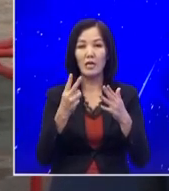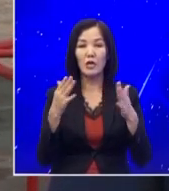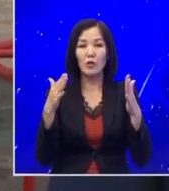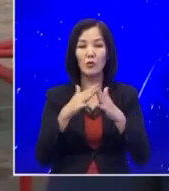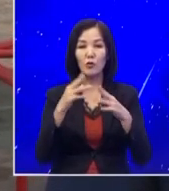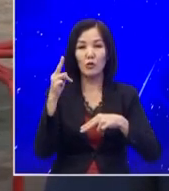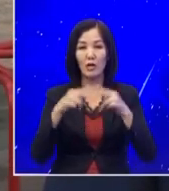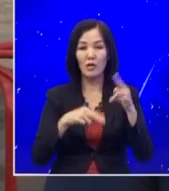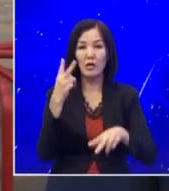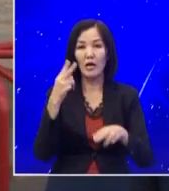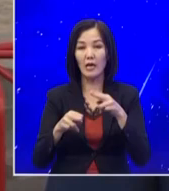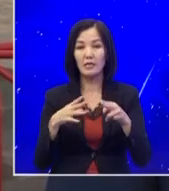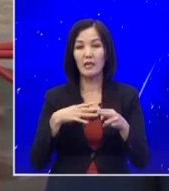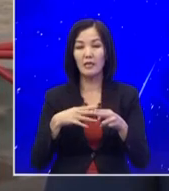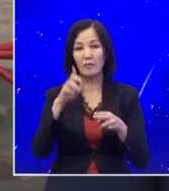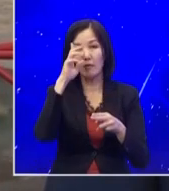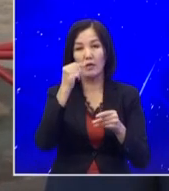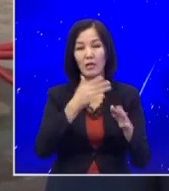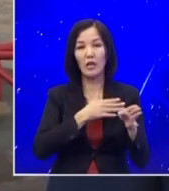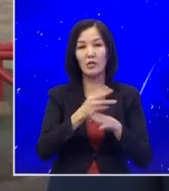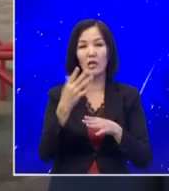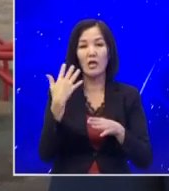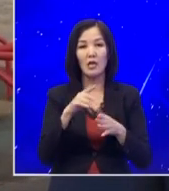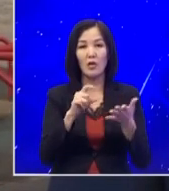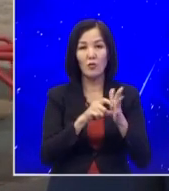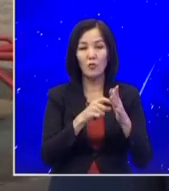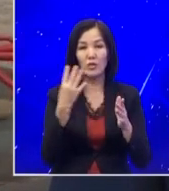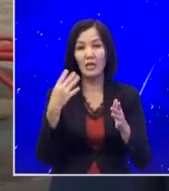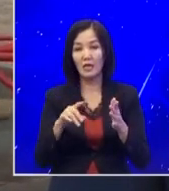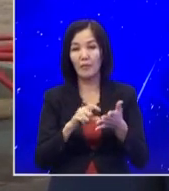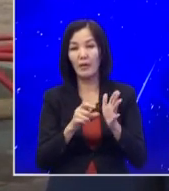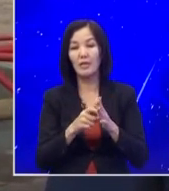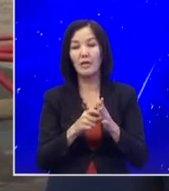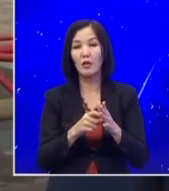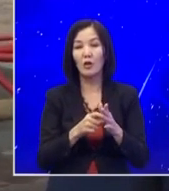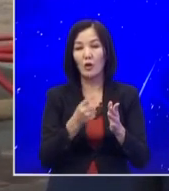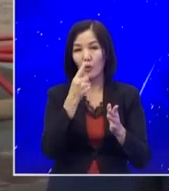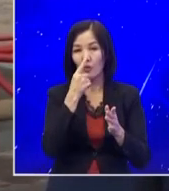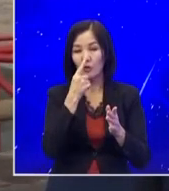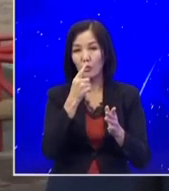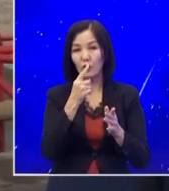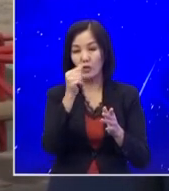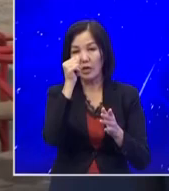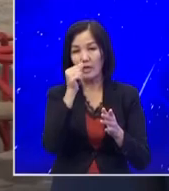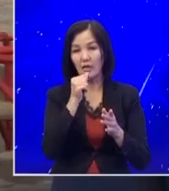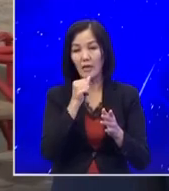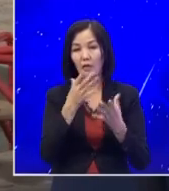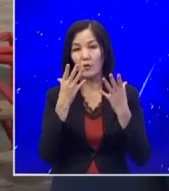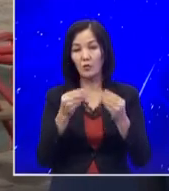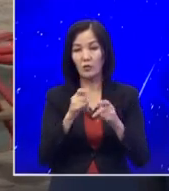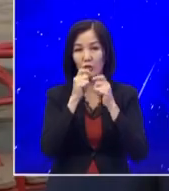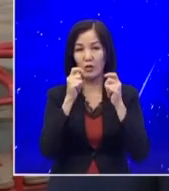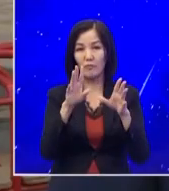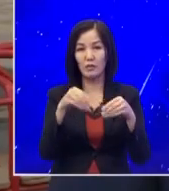мемлекеттің қаржысына салынған. Біреуі 50 пәтерлік, екіншісі 40 пәтерлік. Оны да осы жақын айларда, жақын күндерде табыс